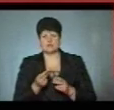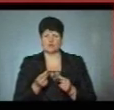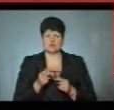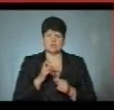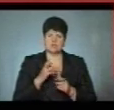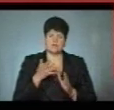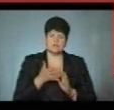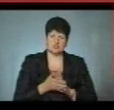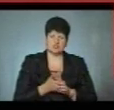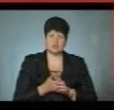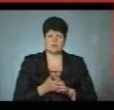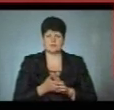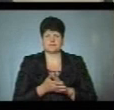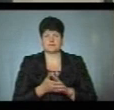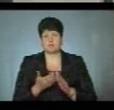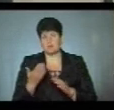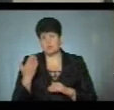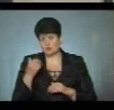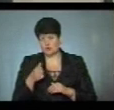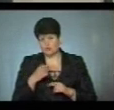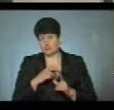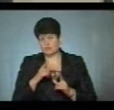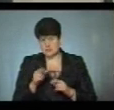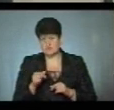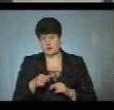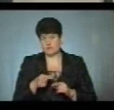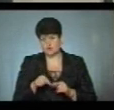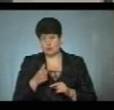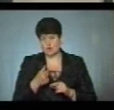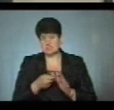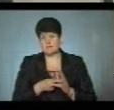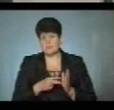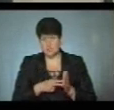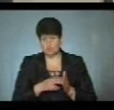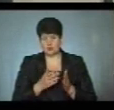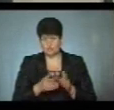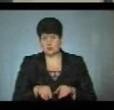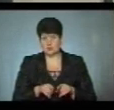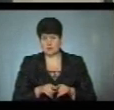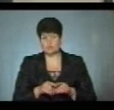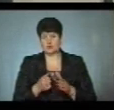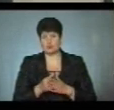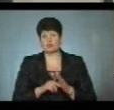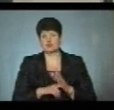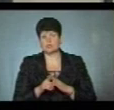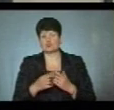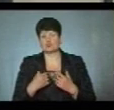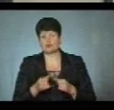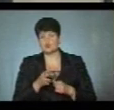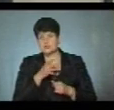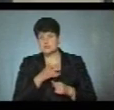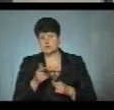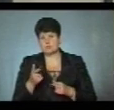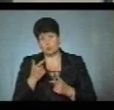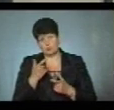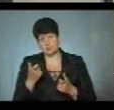державні витрачаються? Ми минулого року так їхали, і цього року плануємо. Якщо до початку оздоровчого сезону ми